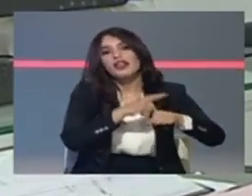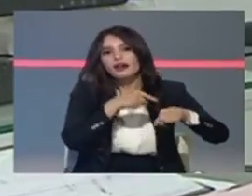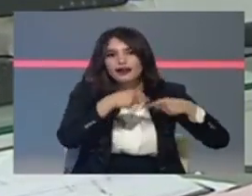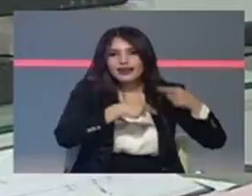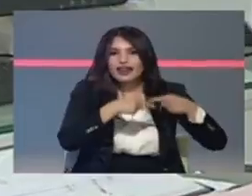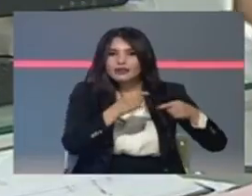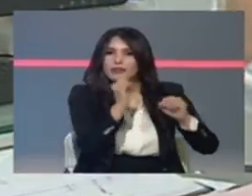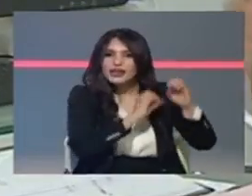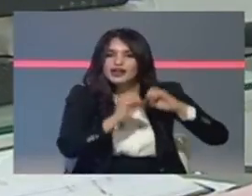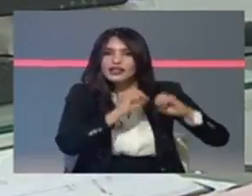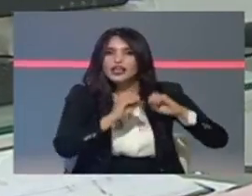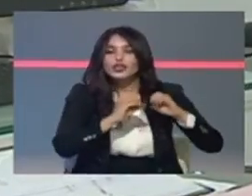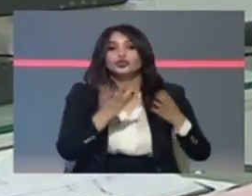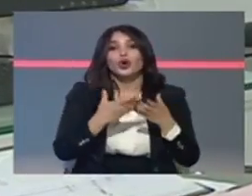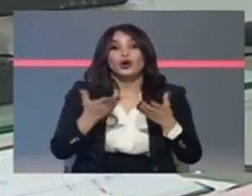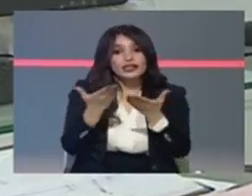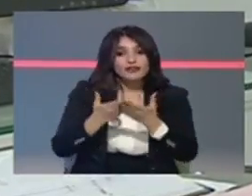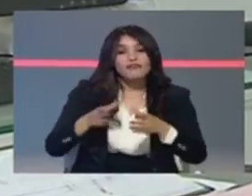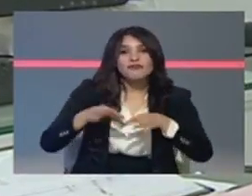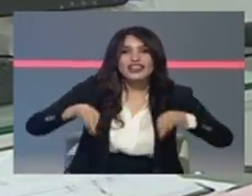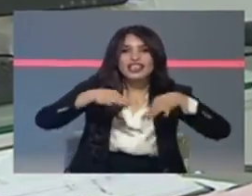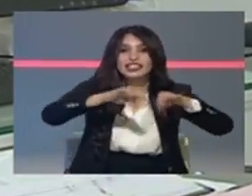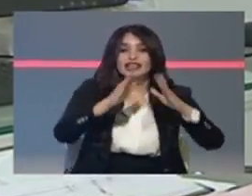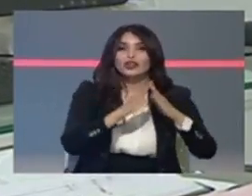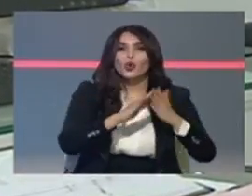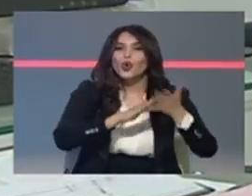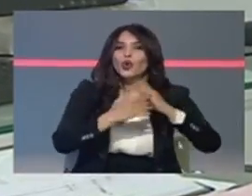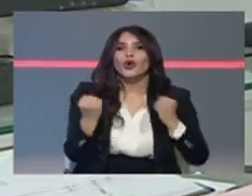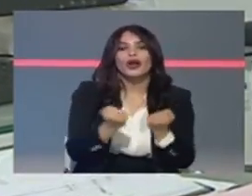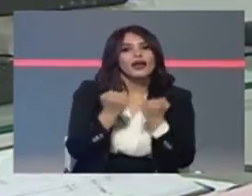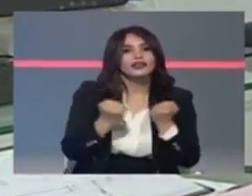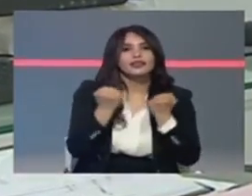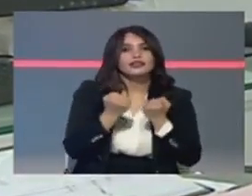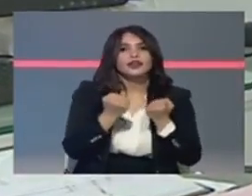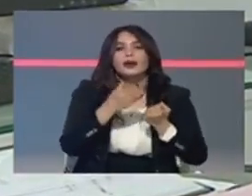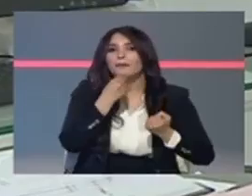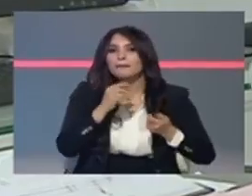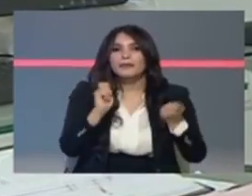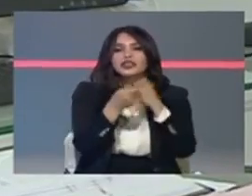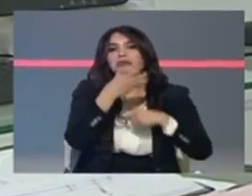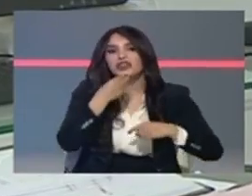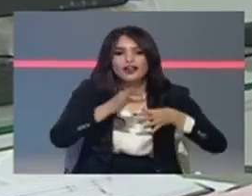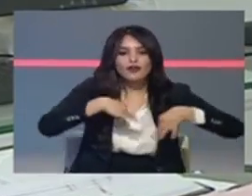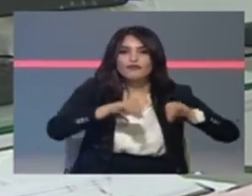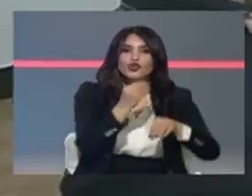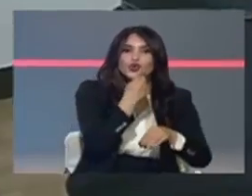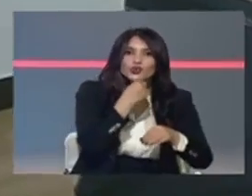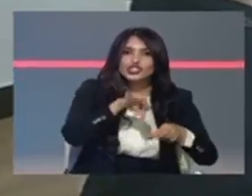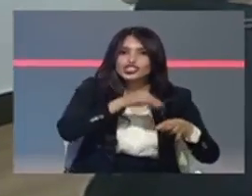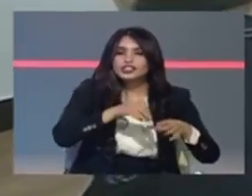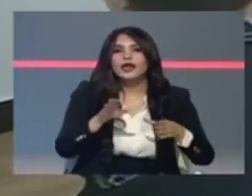زيد الفضاءات اللي في الدار نحاولوا كل أكتيفيتي نحطها في فضاء، في الكوجينة، في الصالة، في بيت